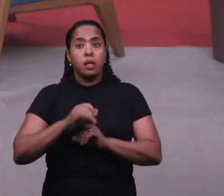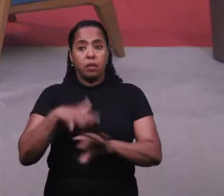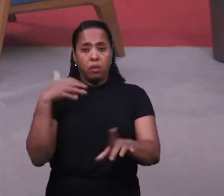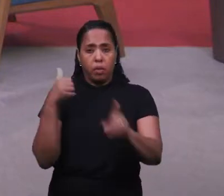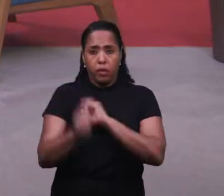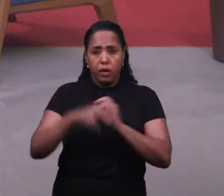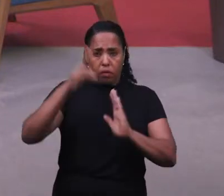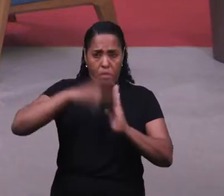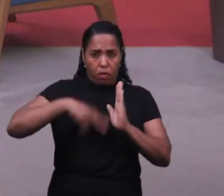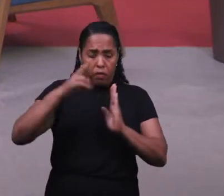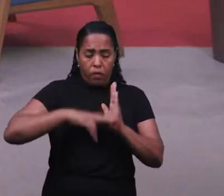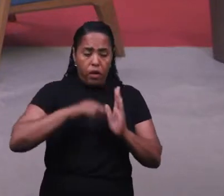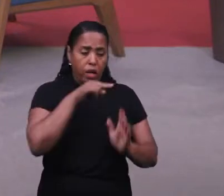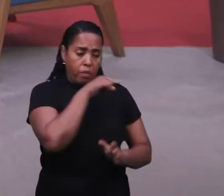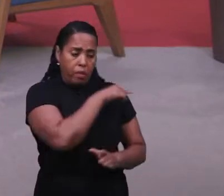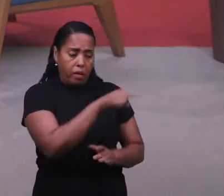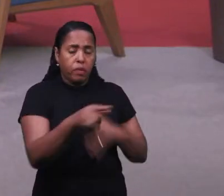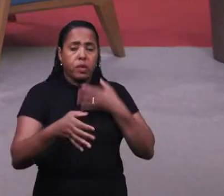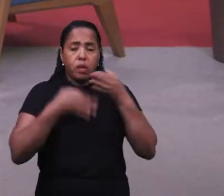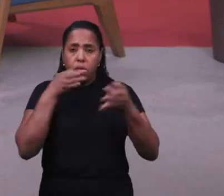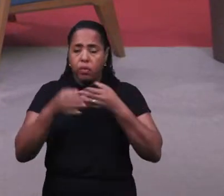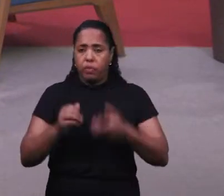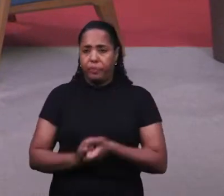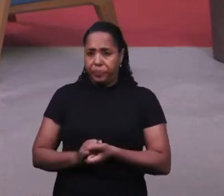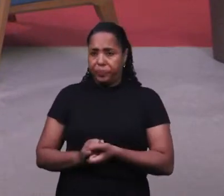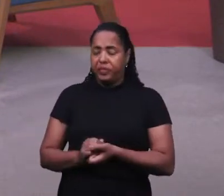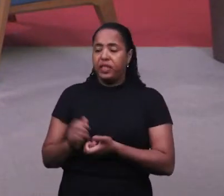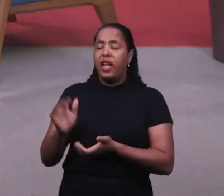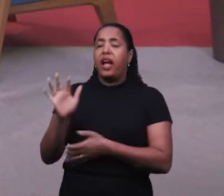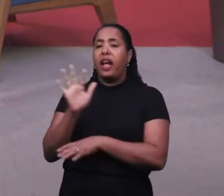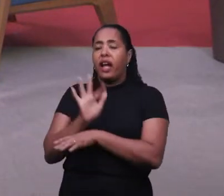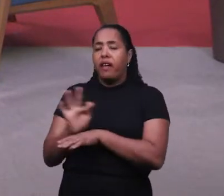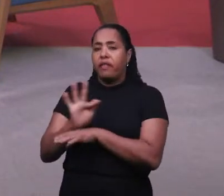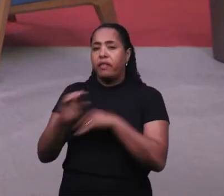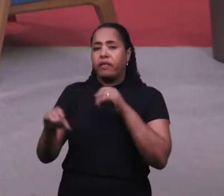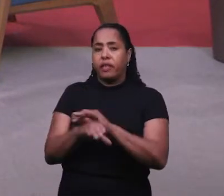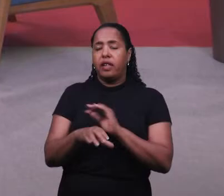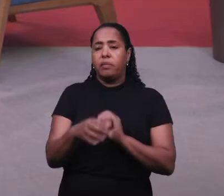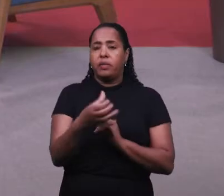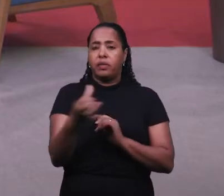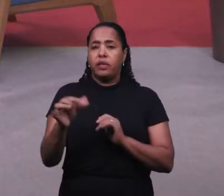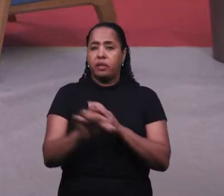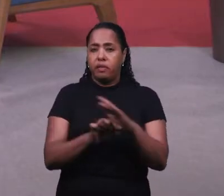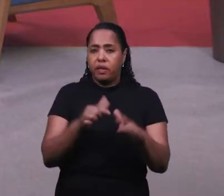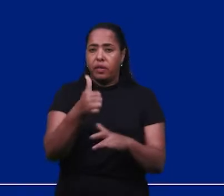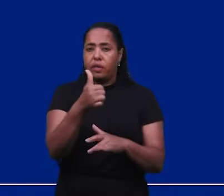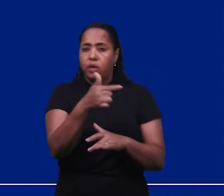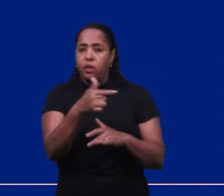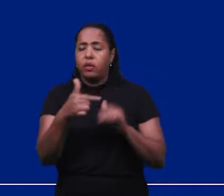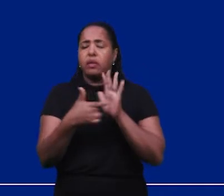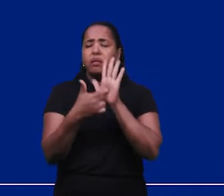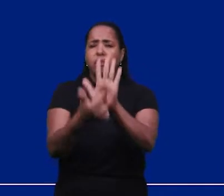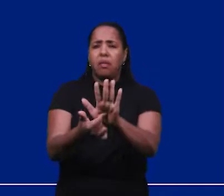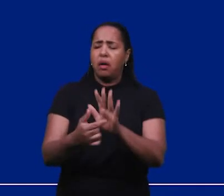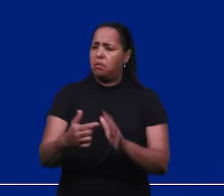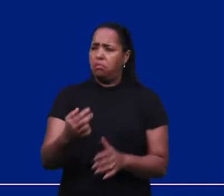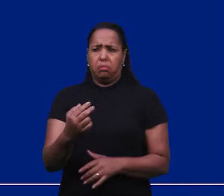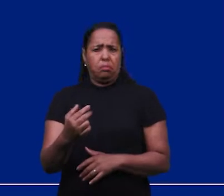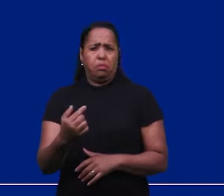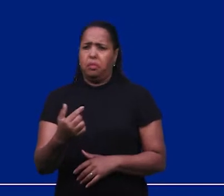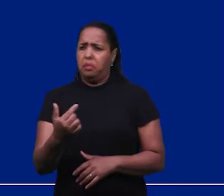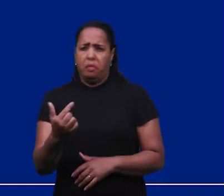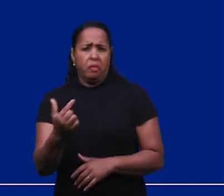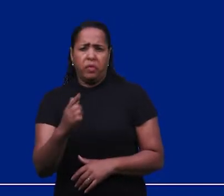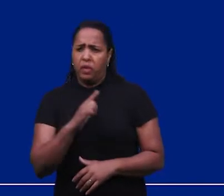je vais lire ici afin que vous puissiez commenter, qui se trouve dans la lettre aux Éphésiens, chapitre 6, verset 12, qui dit, car nous ne devons pas